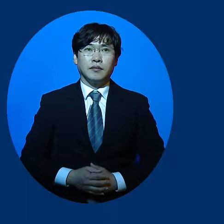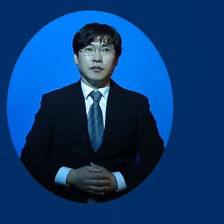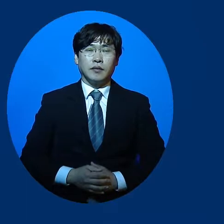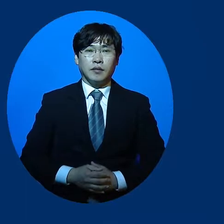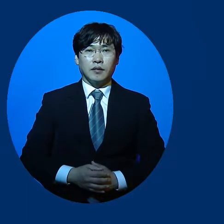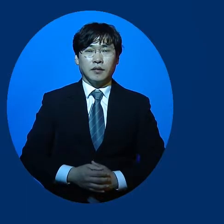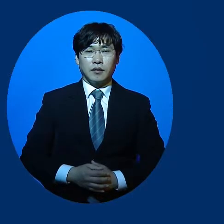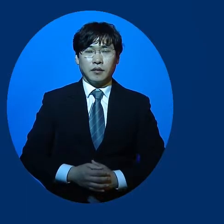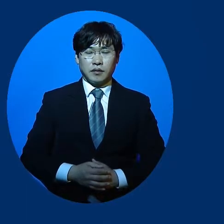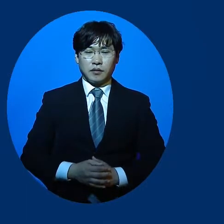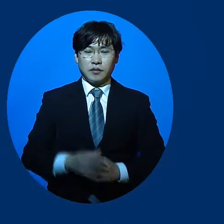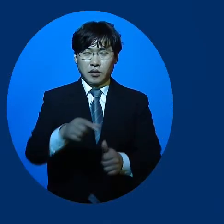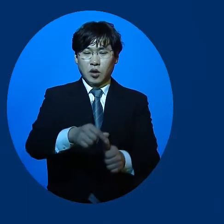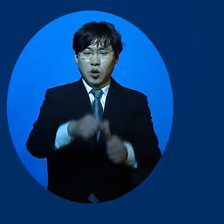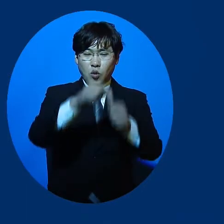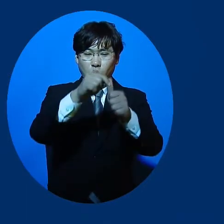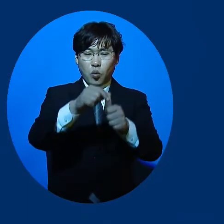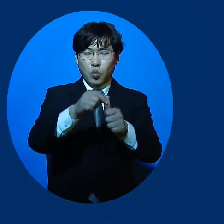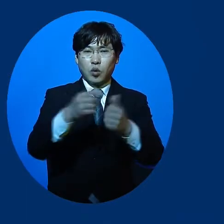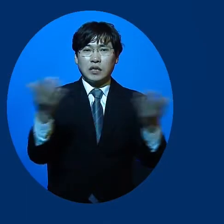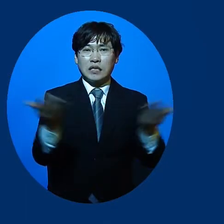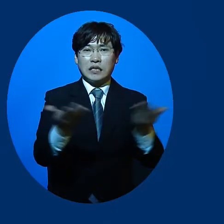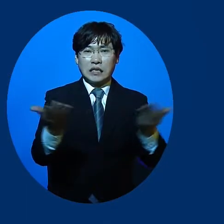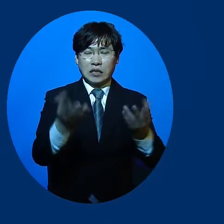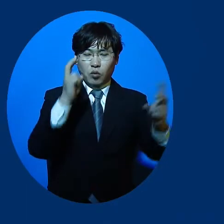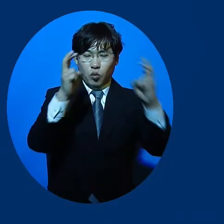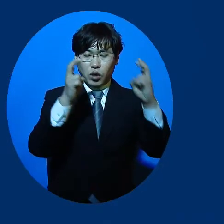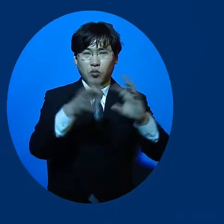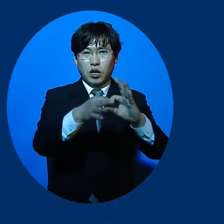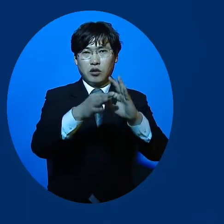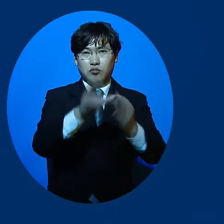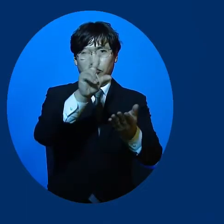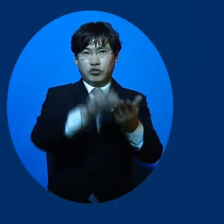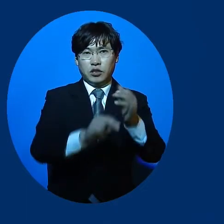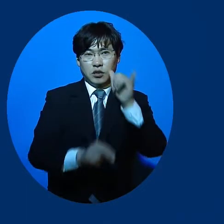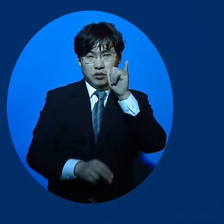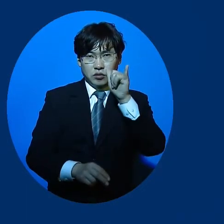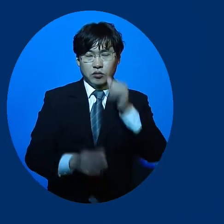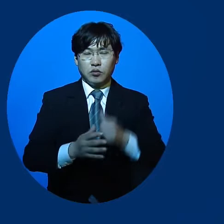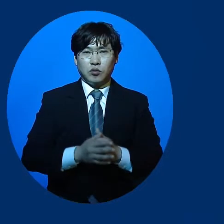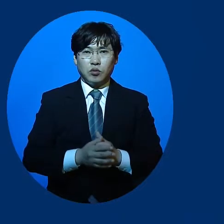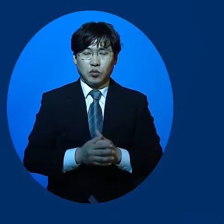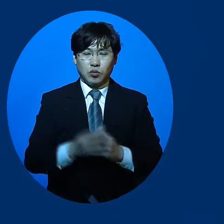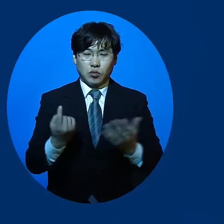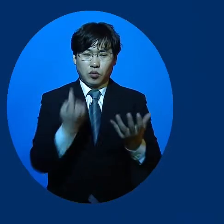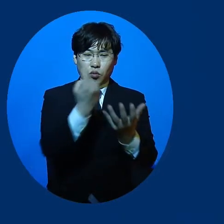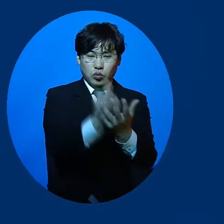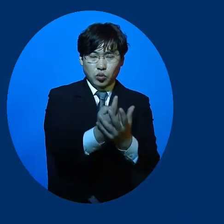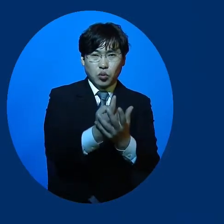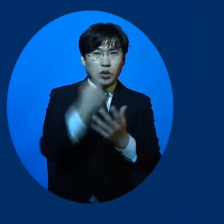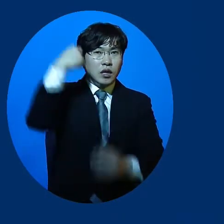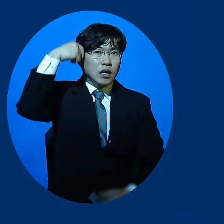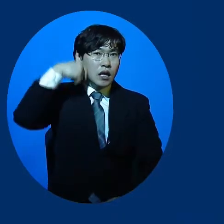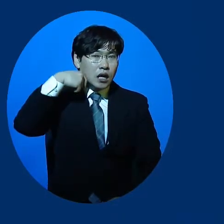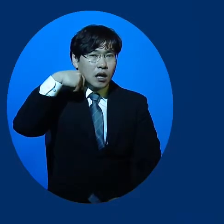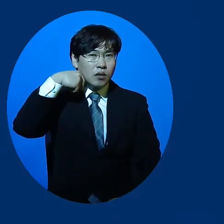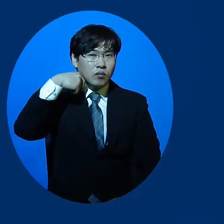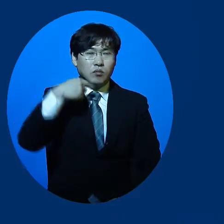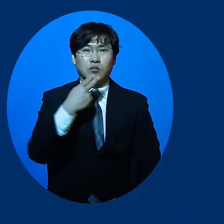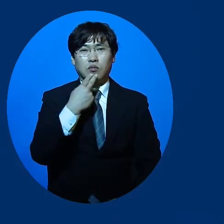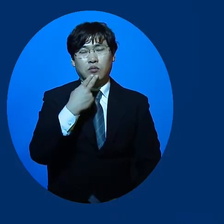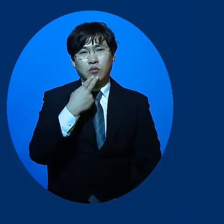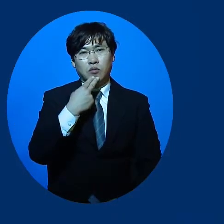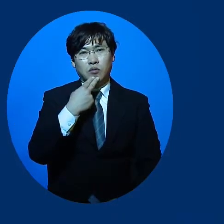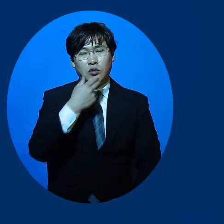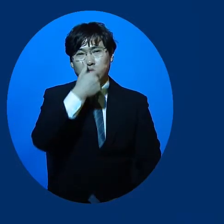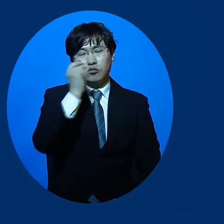불안정한 고용 상태가 또 대두가 되고요. 또 소속감도 부재가 된다고 하는데